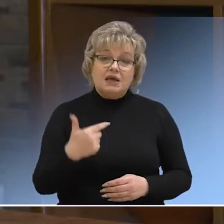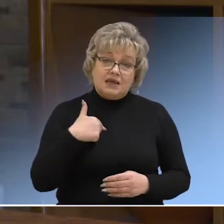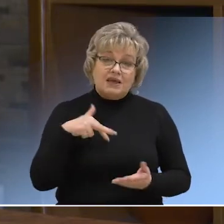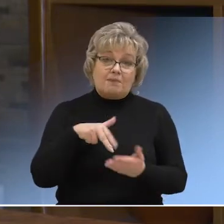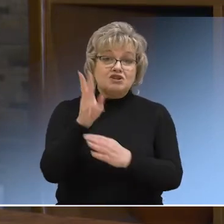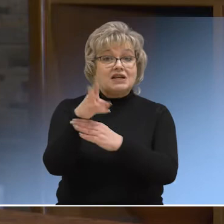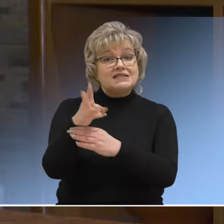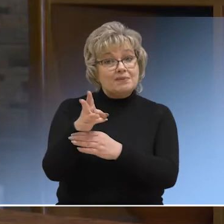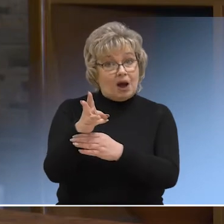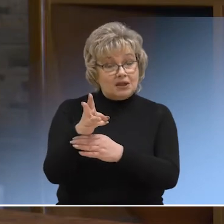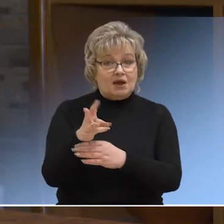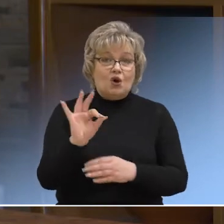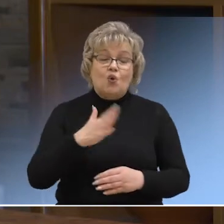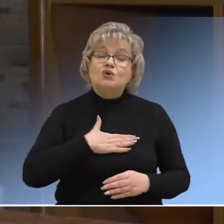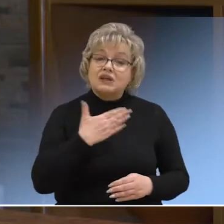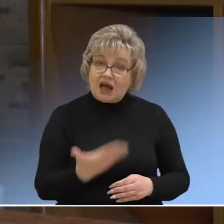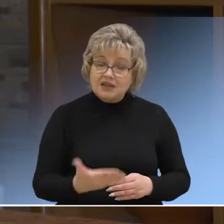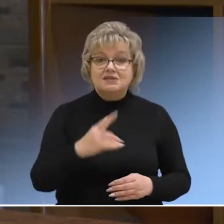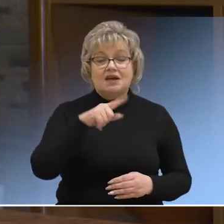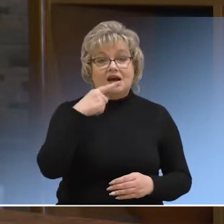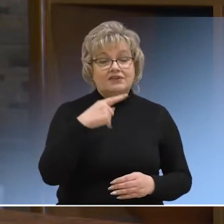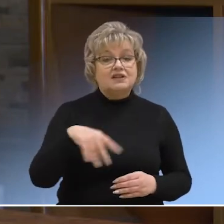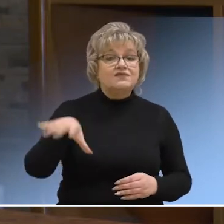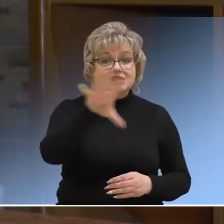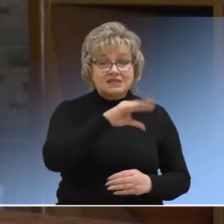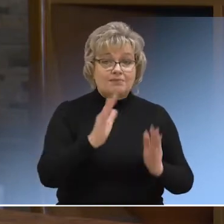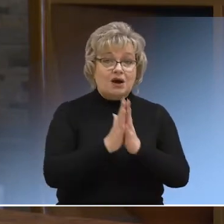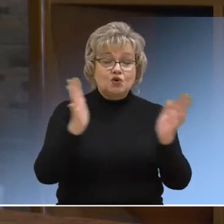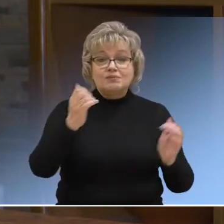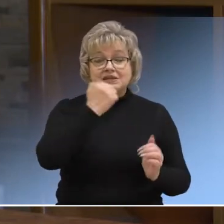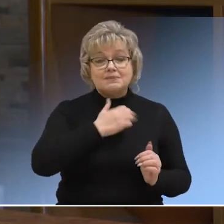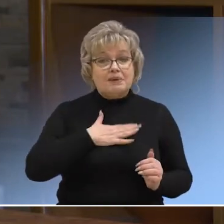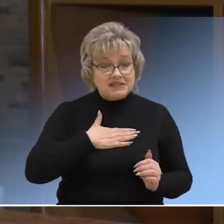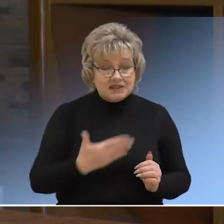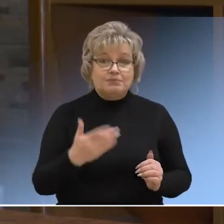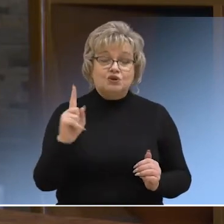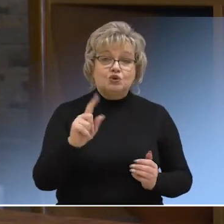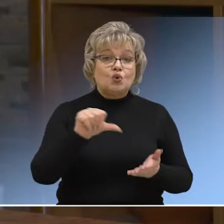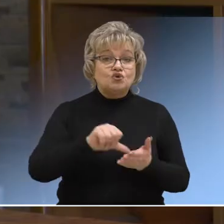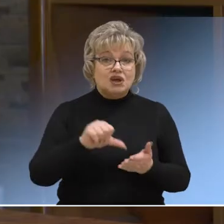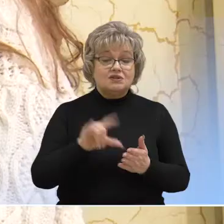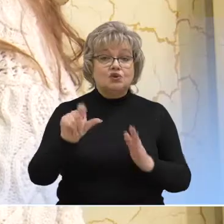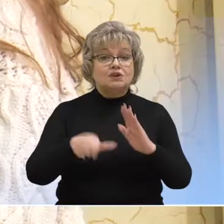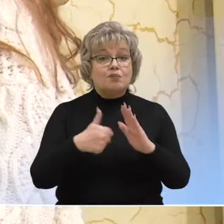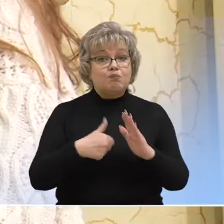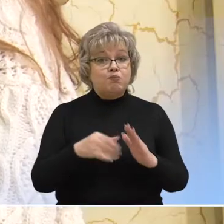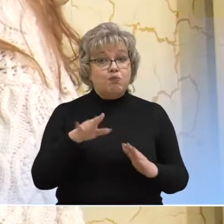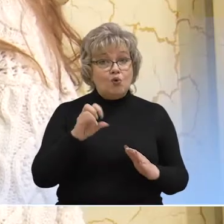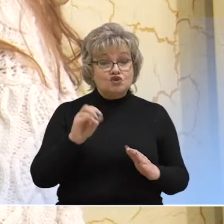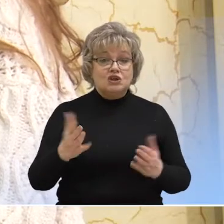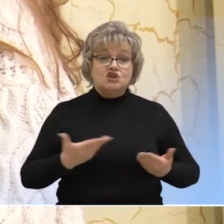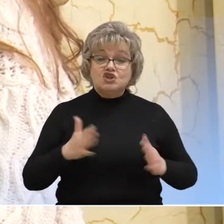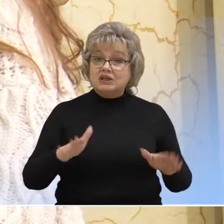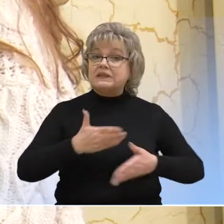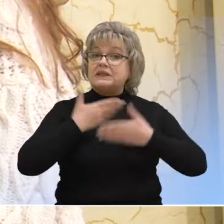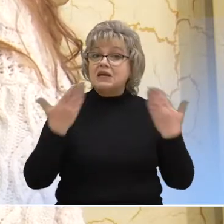пошла, снимала, он там кланялся, говорил огромное спасибо всем, кто участвует, уточнил, что он бомж, что жить ему негде.